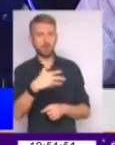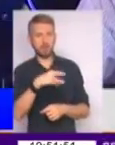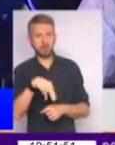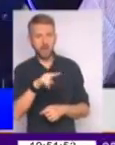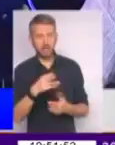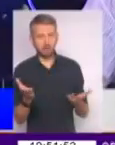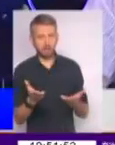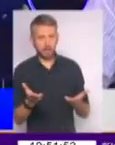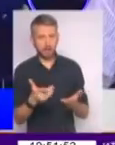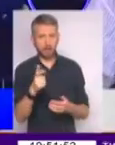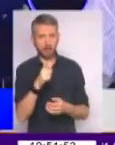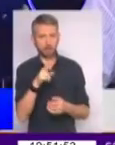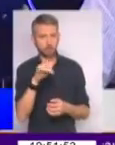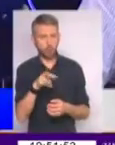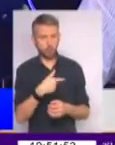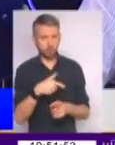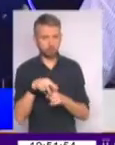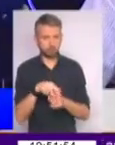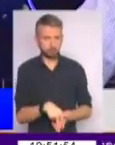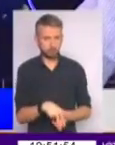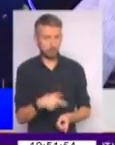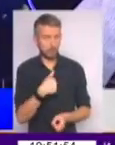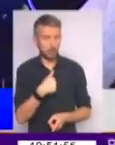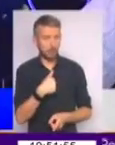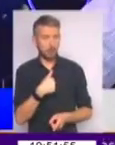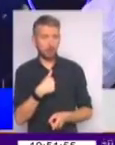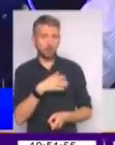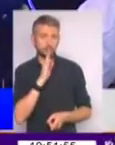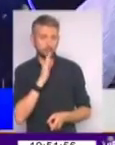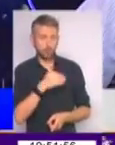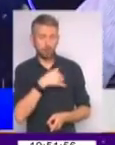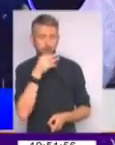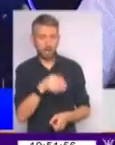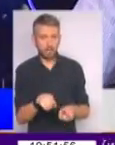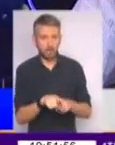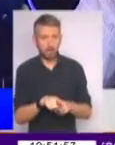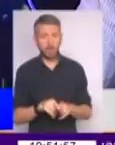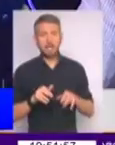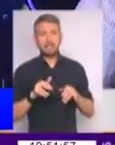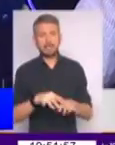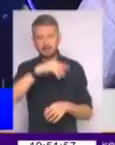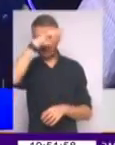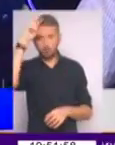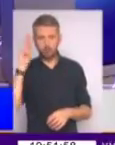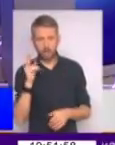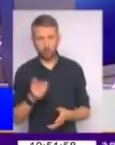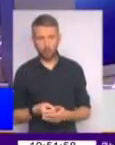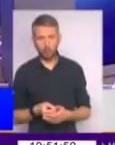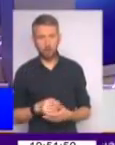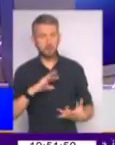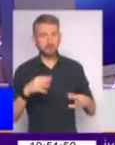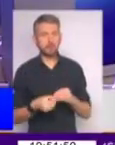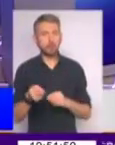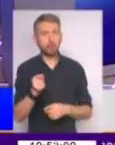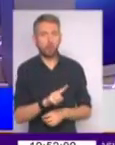на «Газпром» нав'язував. Я вам, добродійці, хочу сказати наступне. Дії Тимошенко призвели до